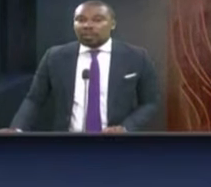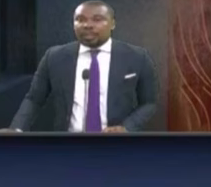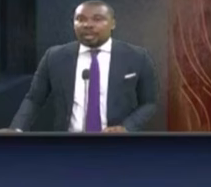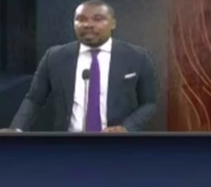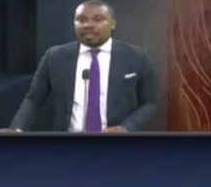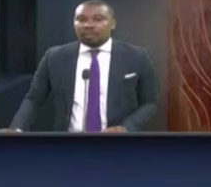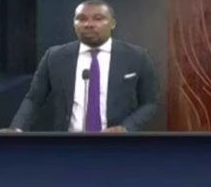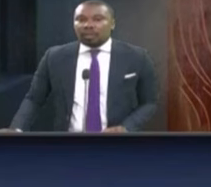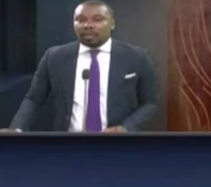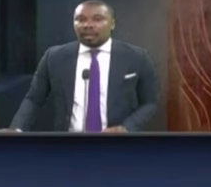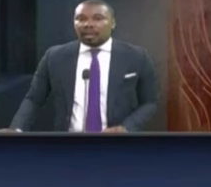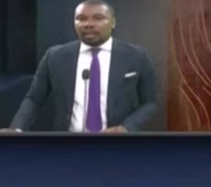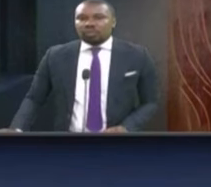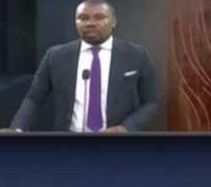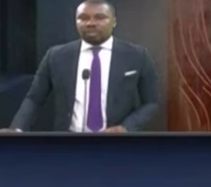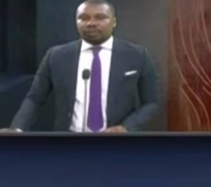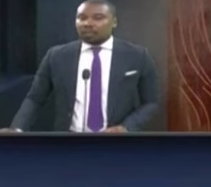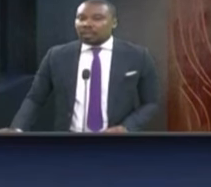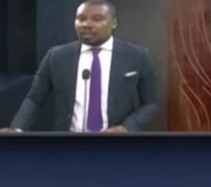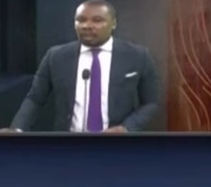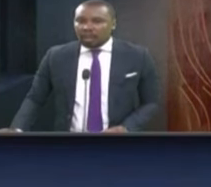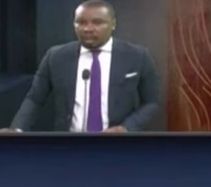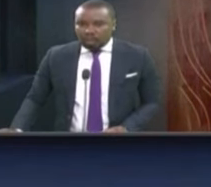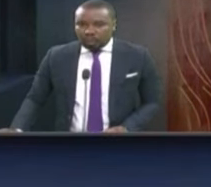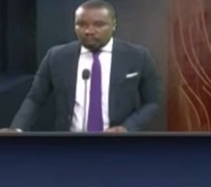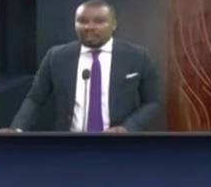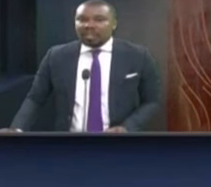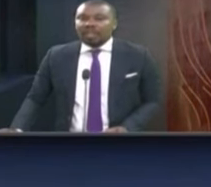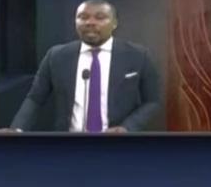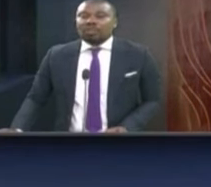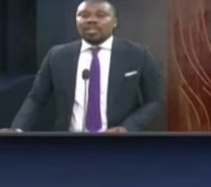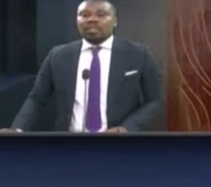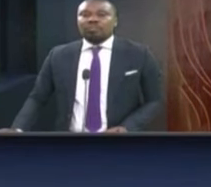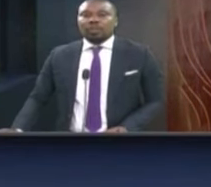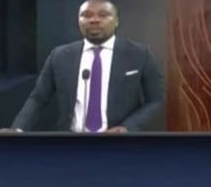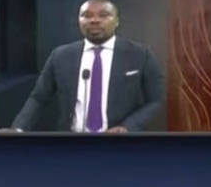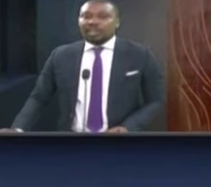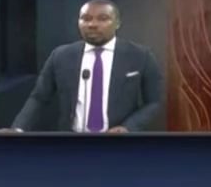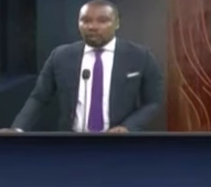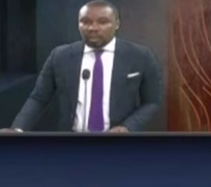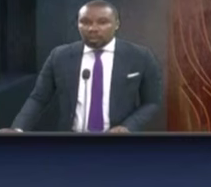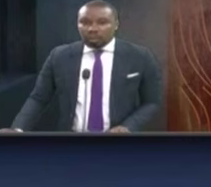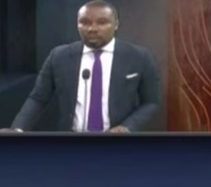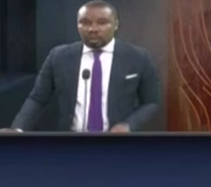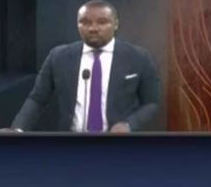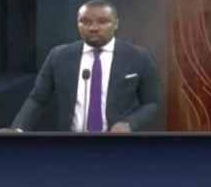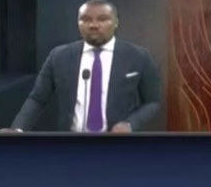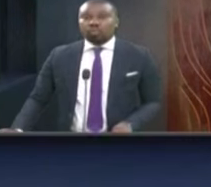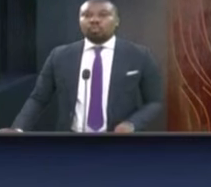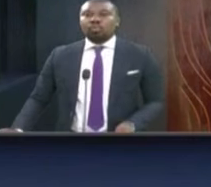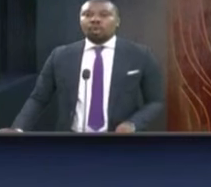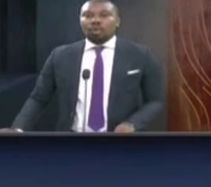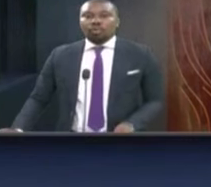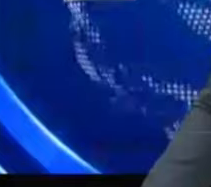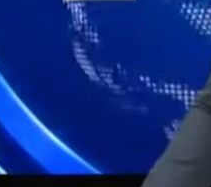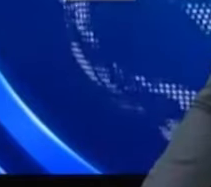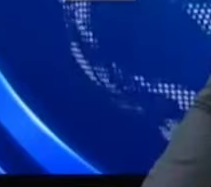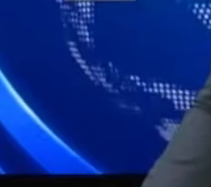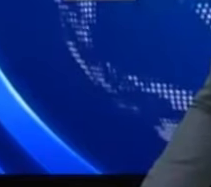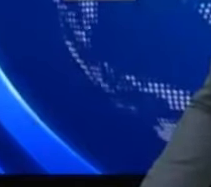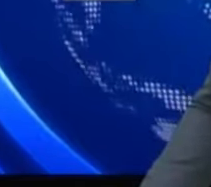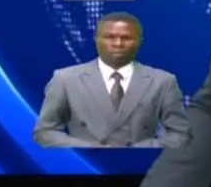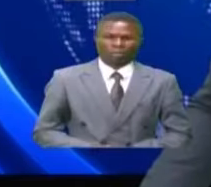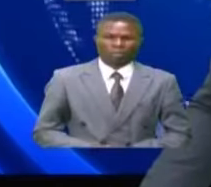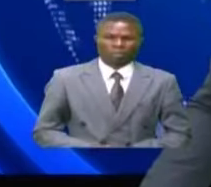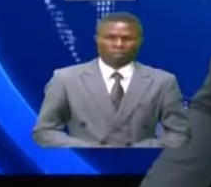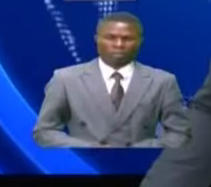déterminée à offrir un second mandat à l'actuel chef de l'État. Pour y parvenir, personnalités politiques, sénateurs et députés nationaux autour du gouverneur de